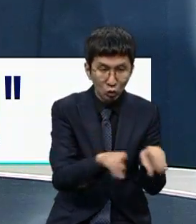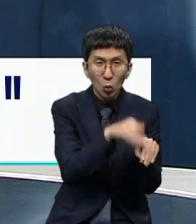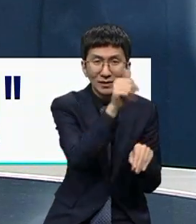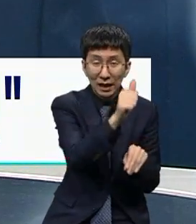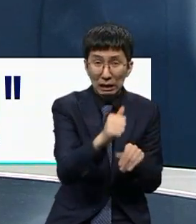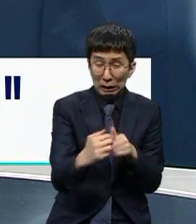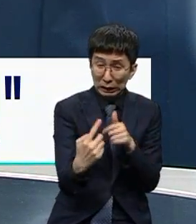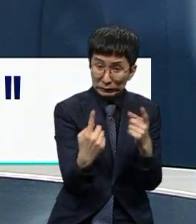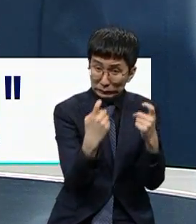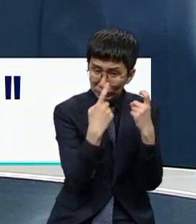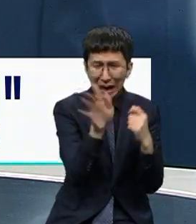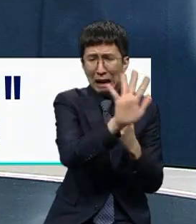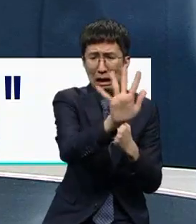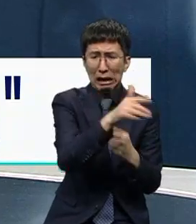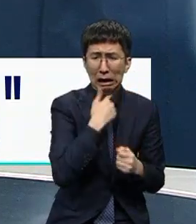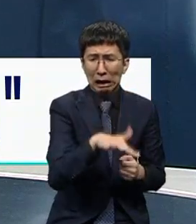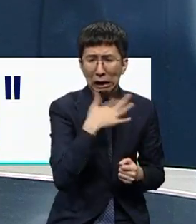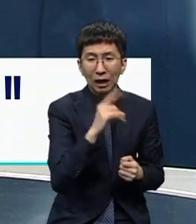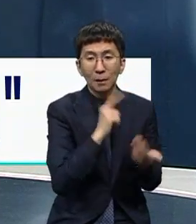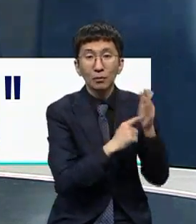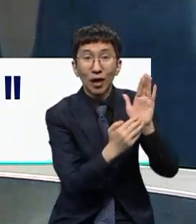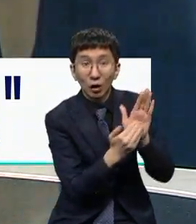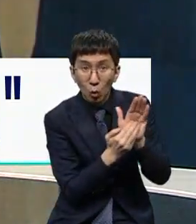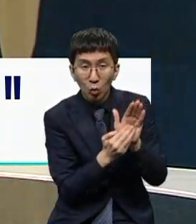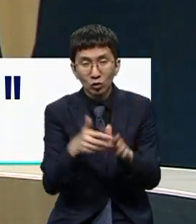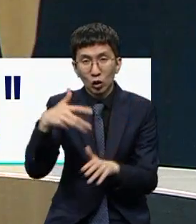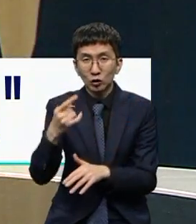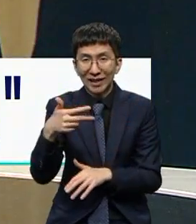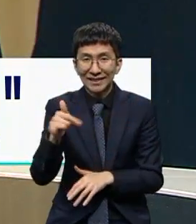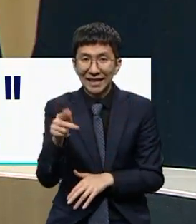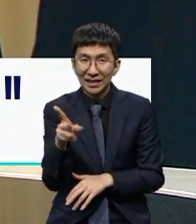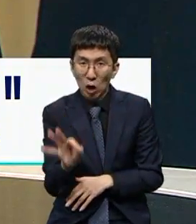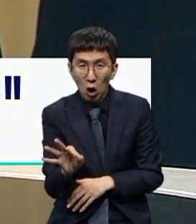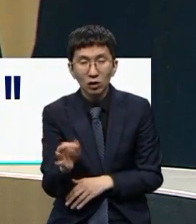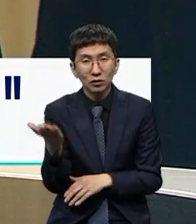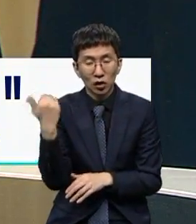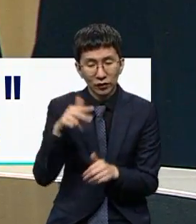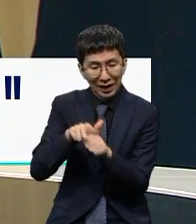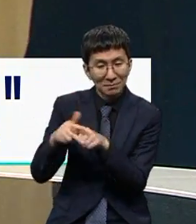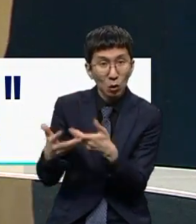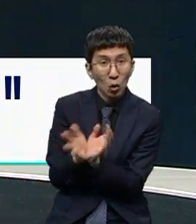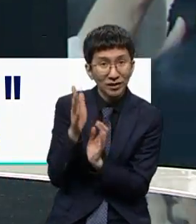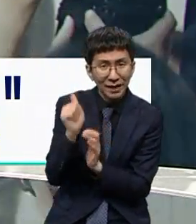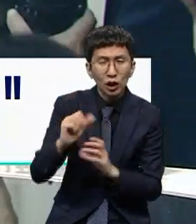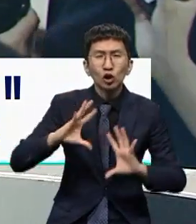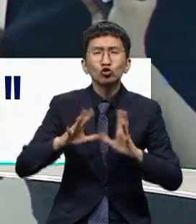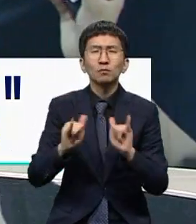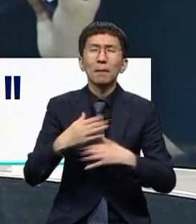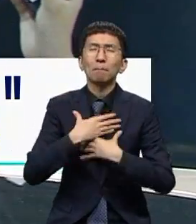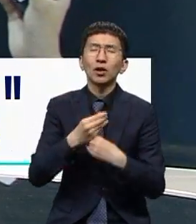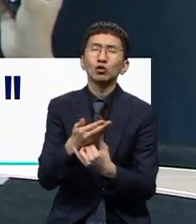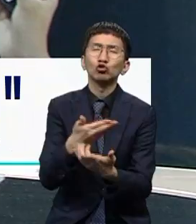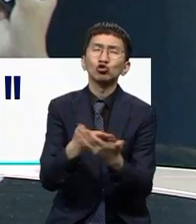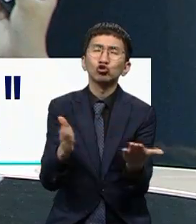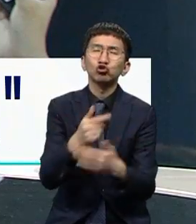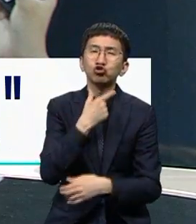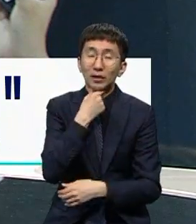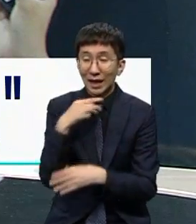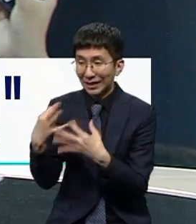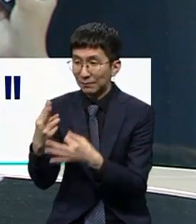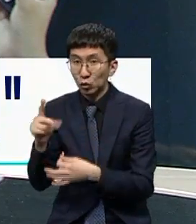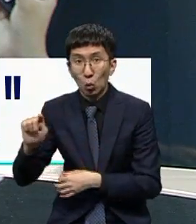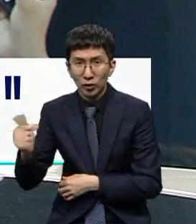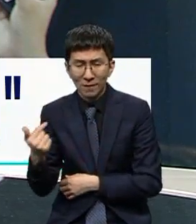나섰고, 또 최재형 전 감사원장은 국민을 편안하게 해주고 싶다고 했습니다. 김동연 전 부총리는